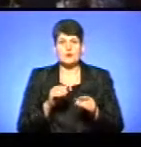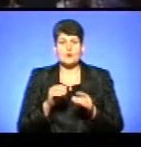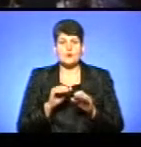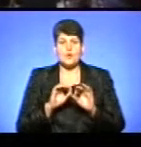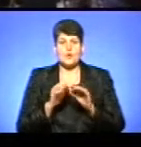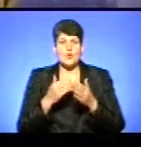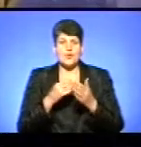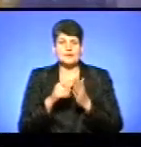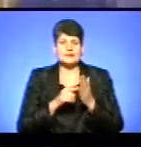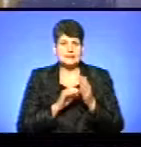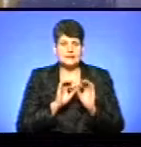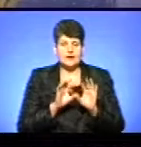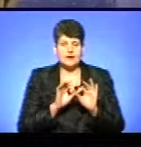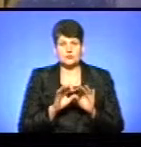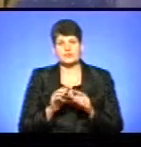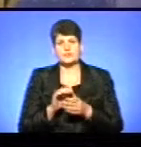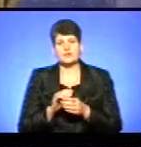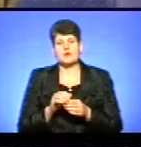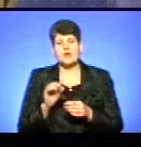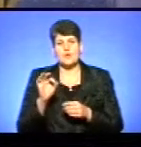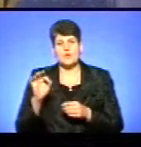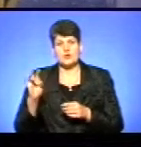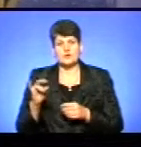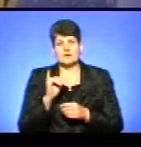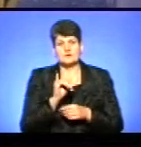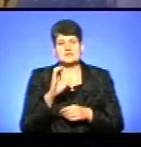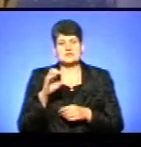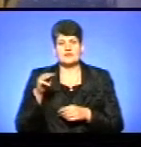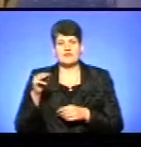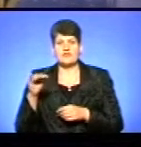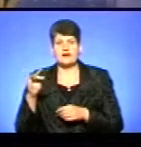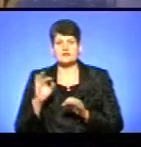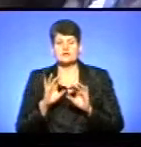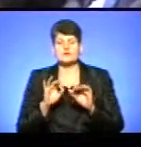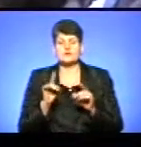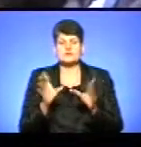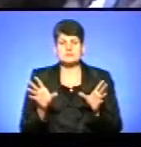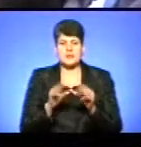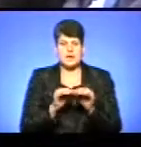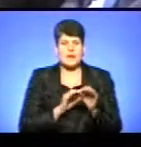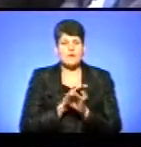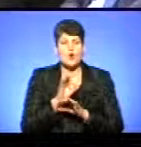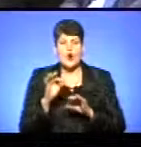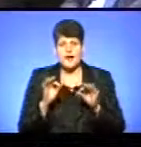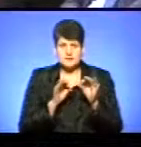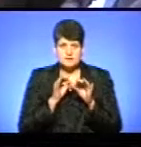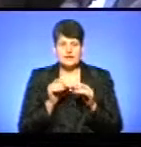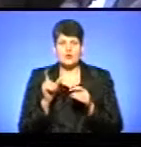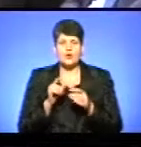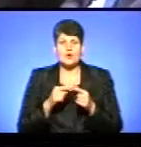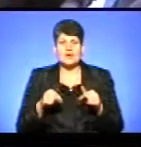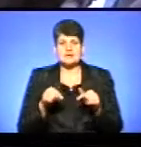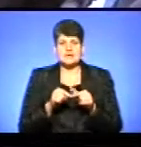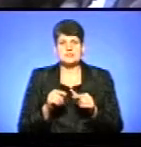програми розвитку ООН в Тернопільській області Ігор Стефанів розповів, що спільні проекти Організації Об'єднаних Націй і